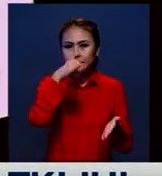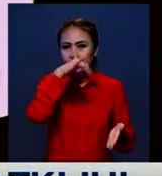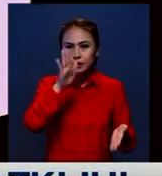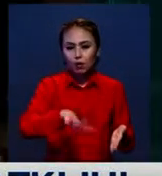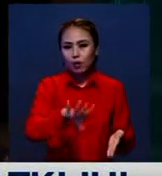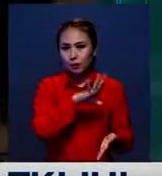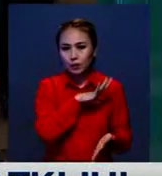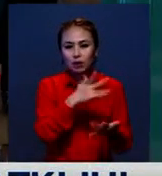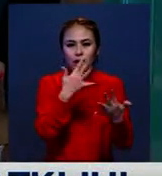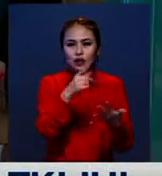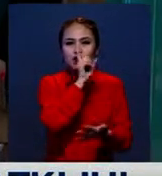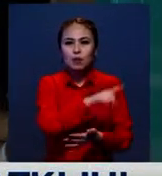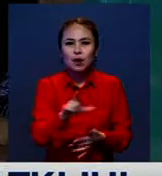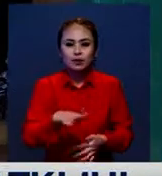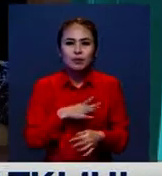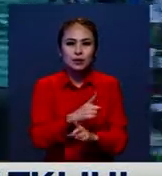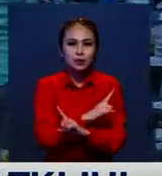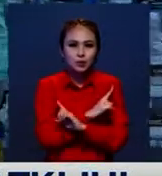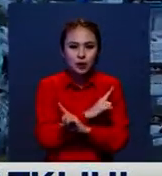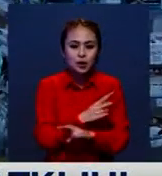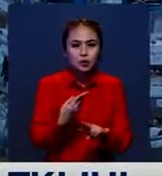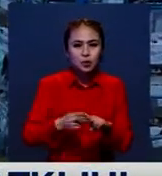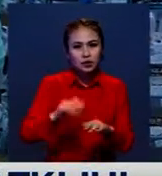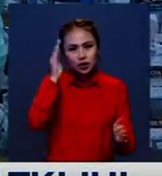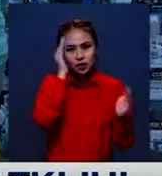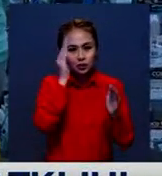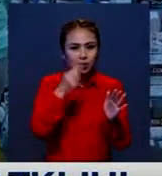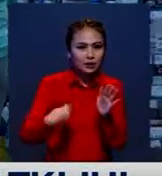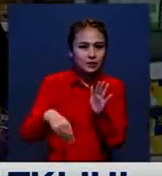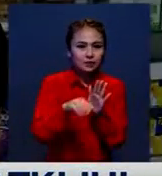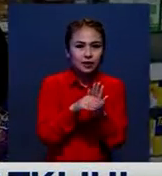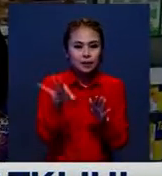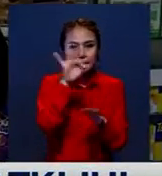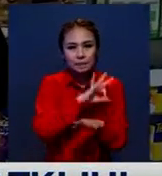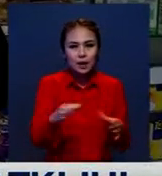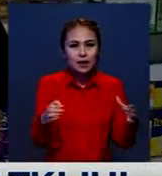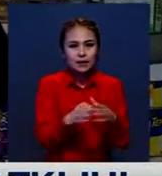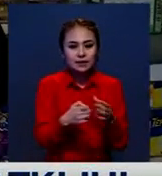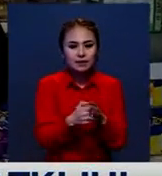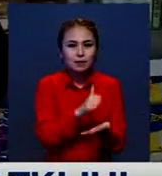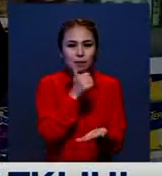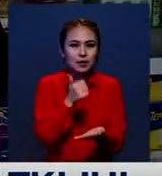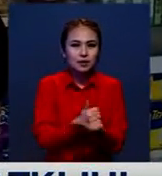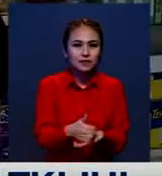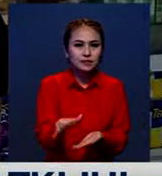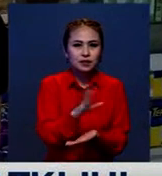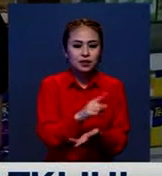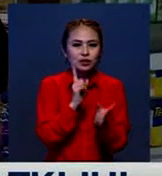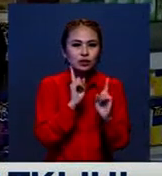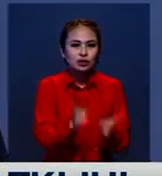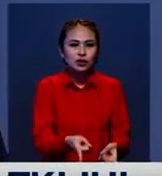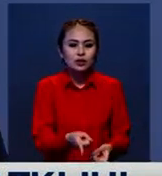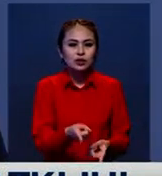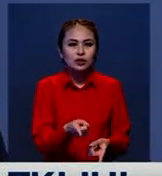Осының кесірінен қаншама адам бақиғаттанды. Жемқорларды желкелеп жүрген агенттік басшысы бұларды нағыз сатқын